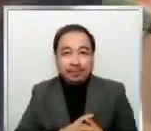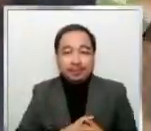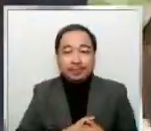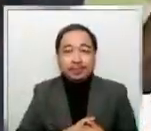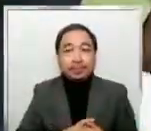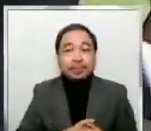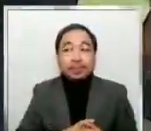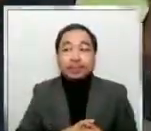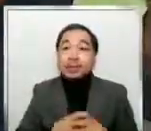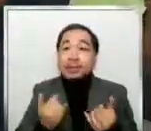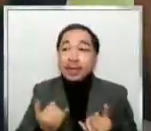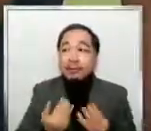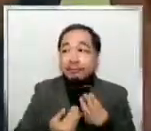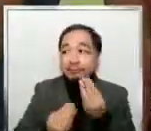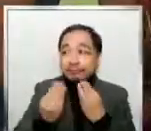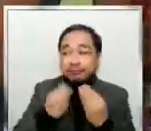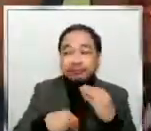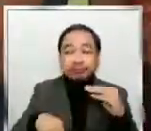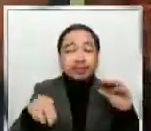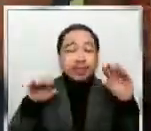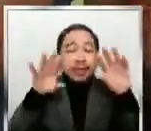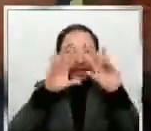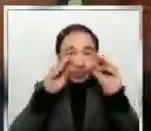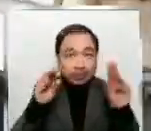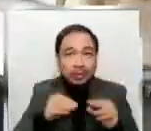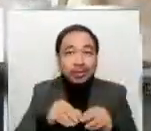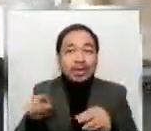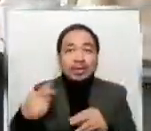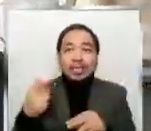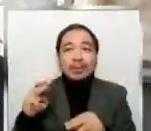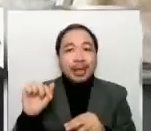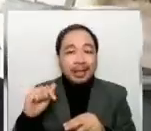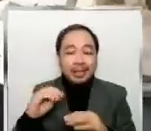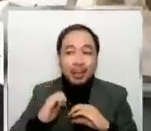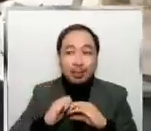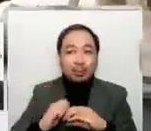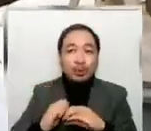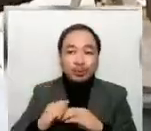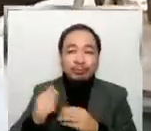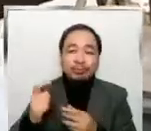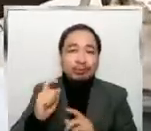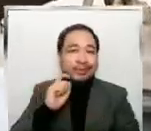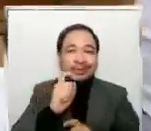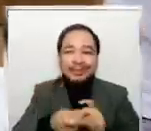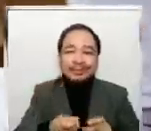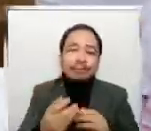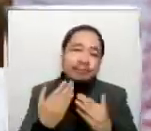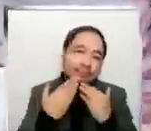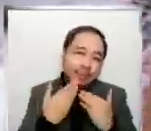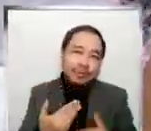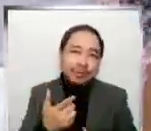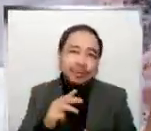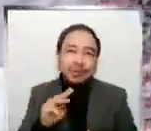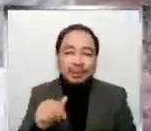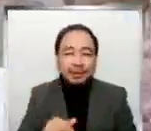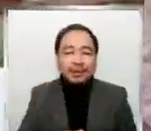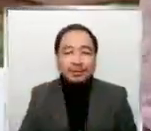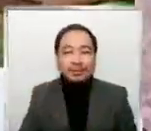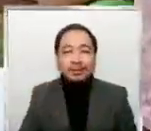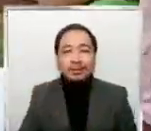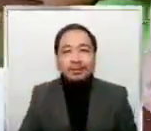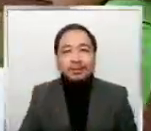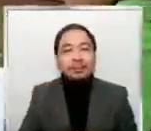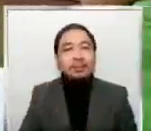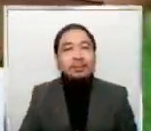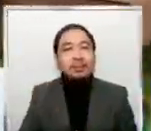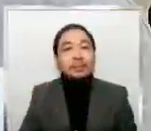namin ngayon Pasko yung binigay po ng GMA Kapuso. Thank you po talaga sa GMA. Salamat po. Ngayon, merong nag-abot